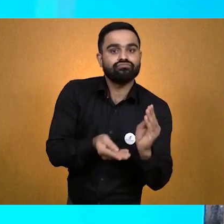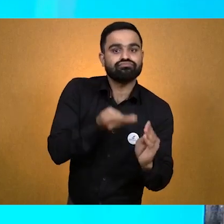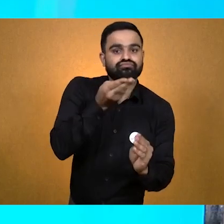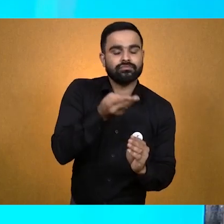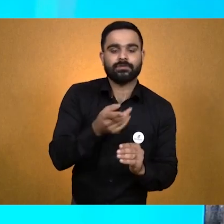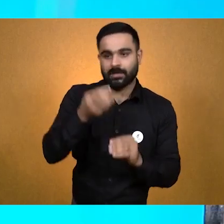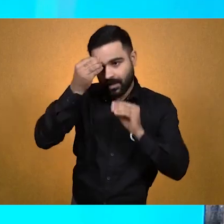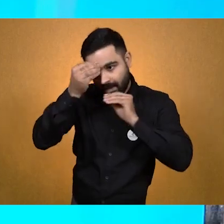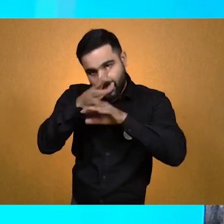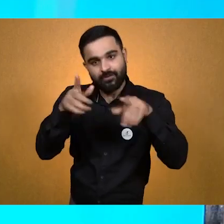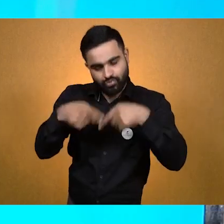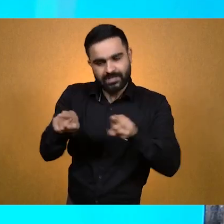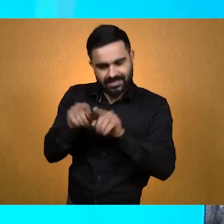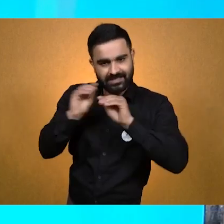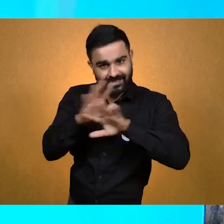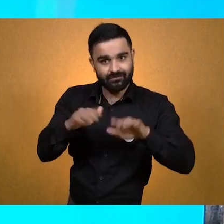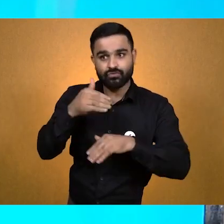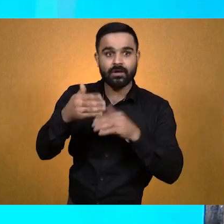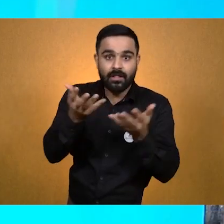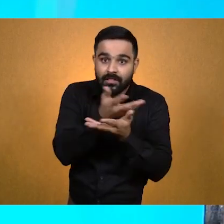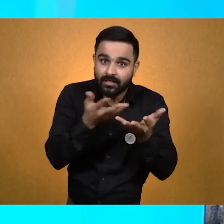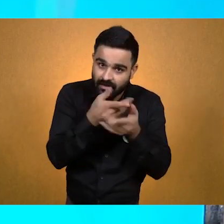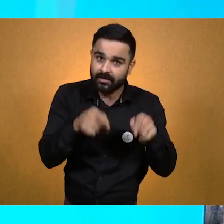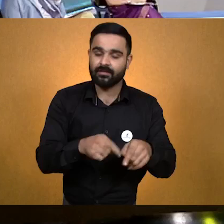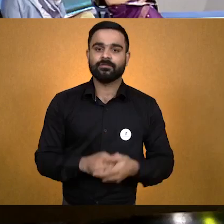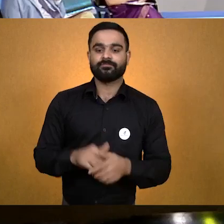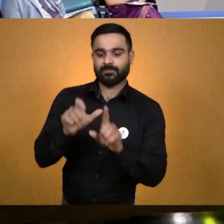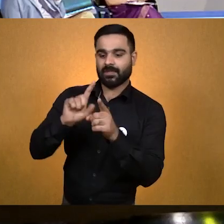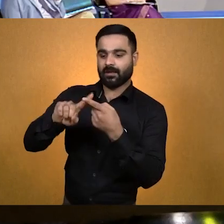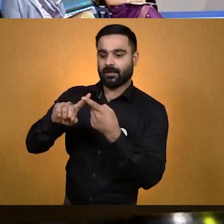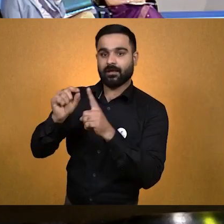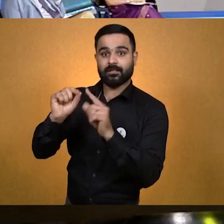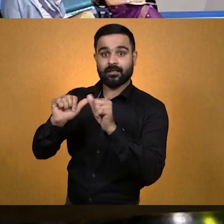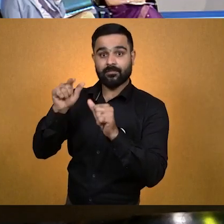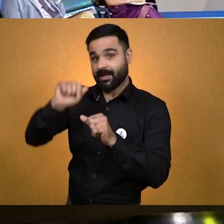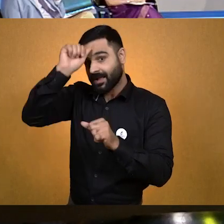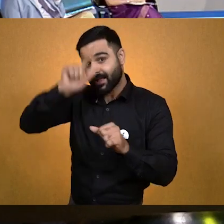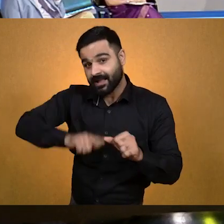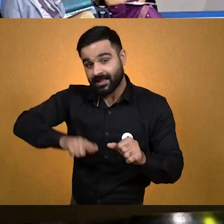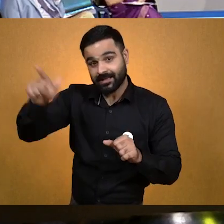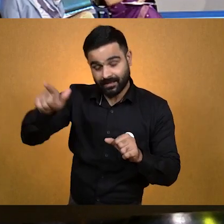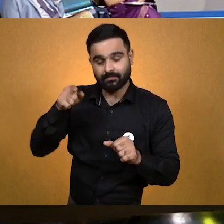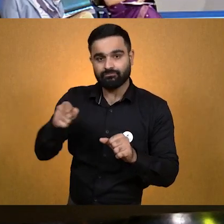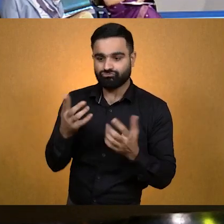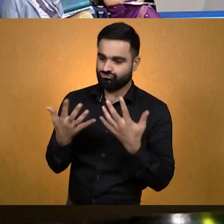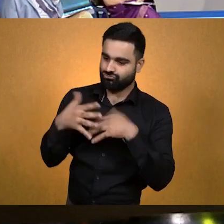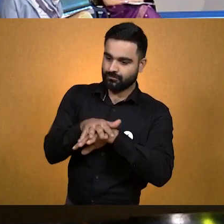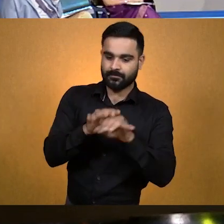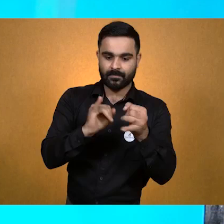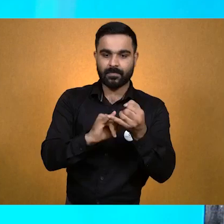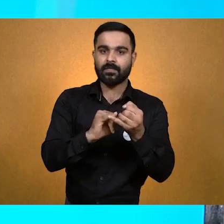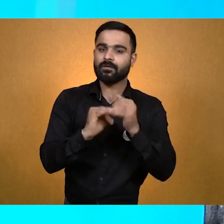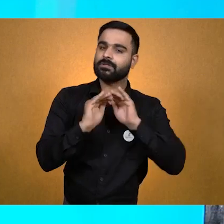so, जागरूकता फैलेगी इसी से बिल्कुल तब ये चर्चा हो रही है. दीपा, भारत में हमारे दिव्यांग खिलाड़ियों का जो समर्थन करने के